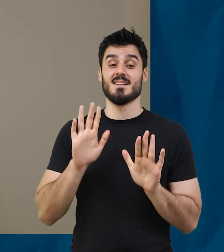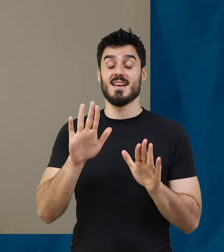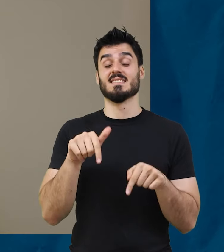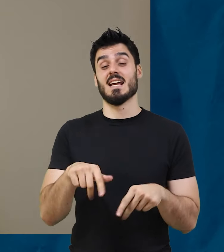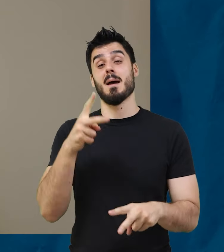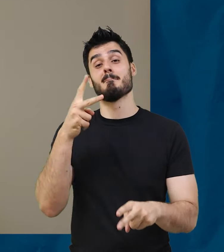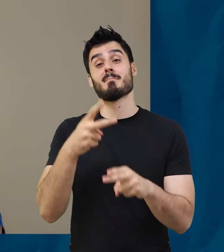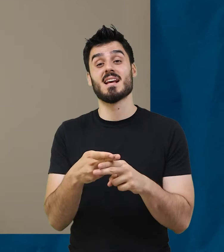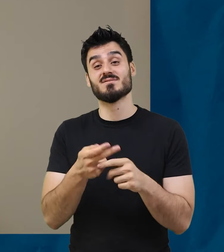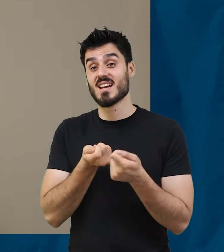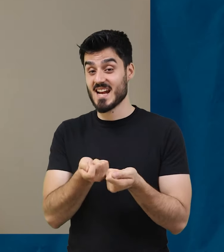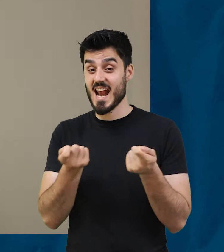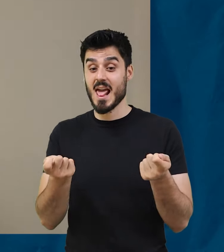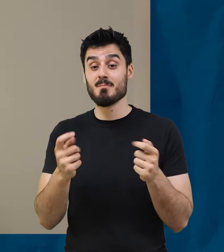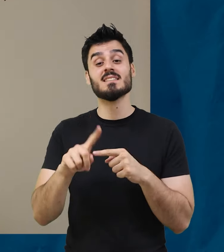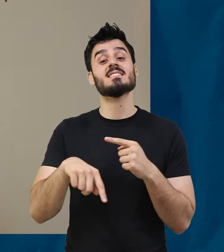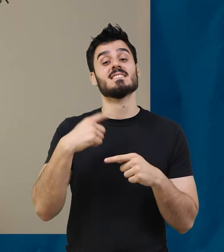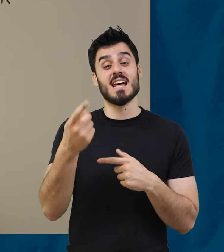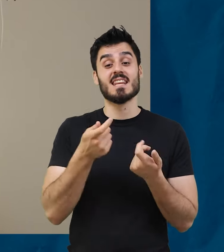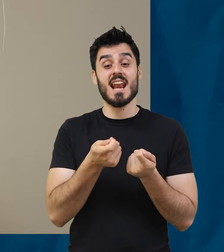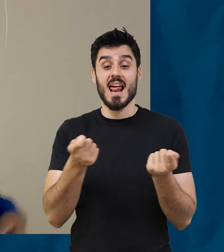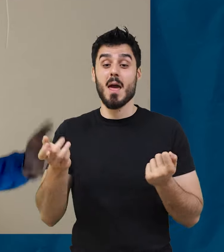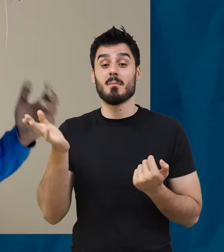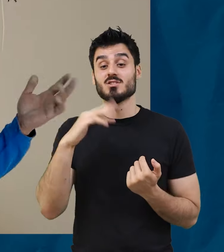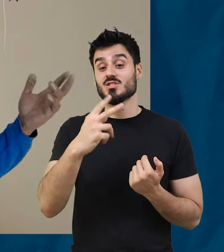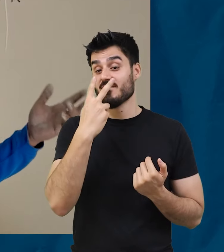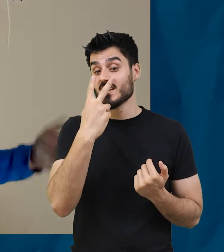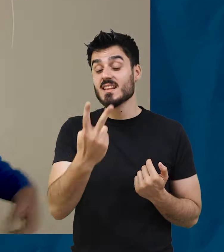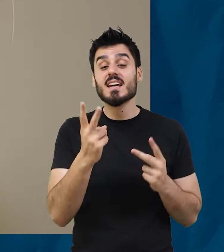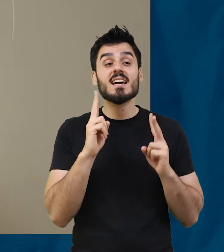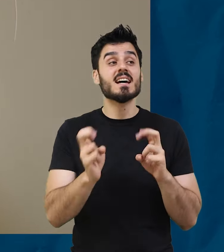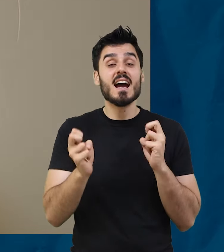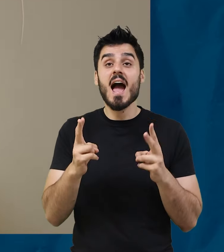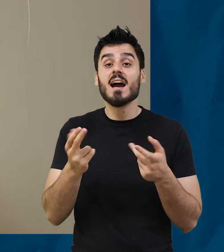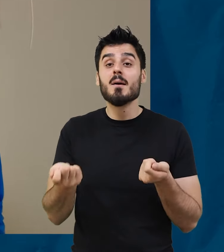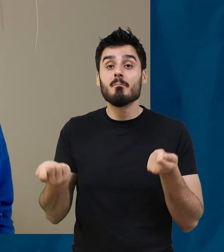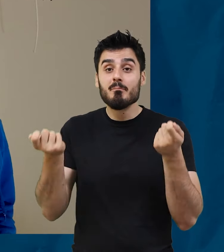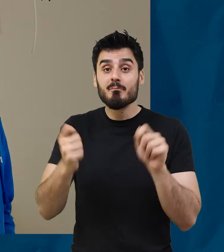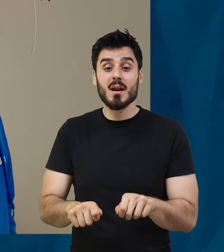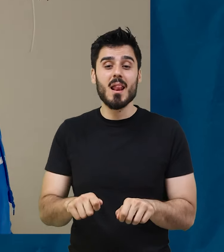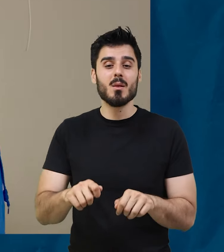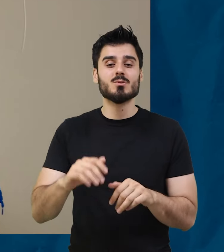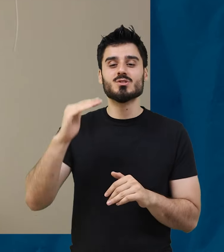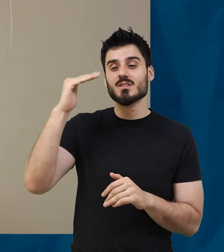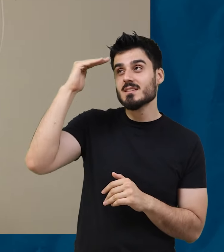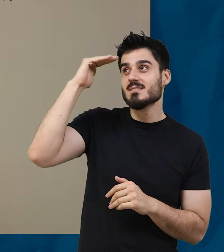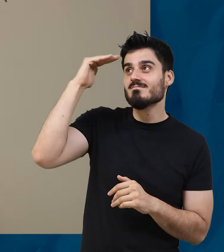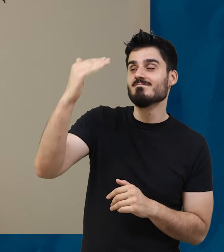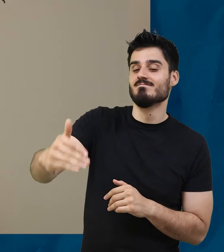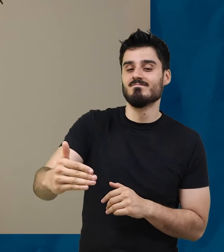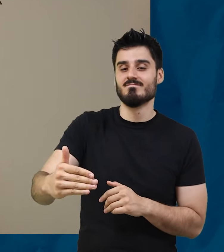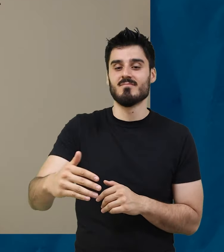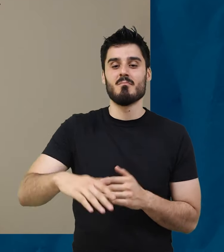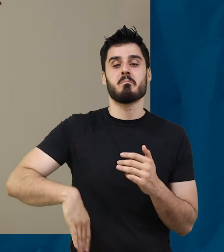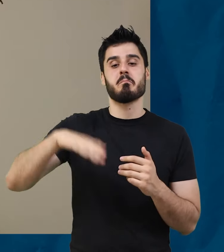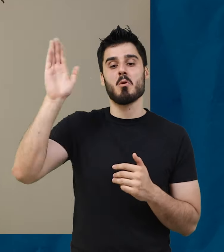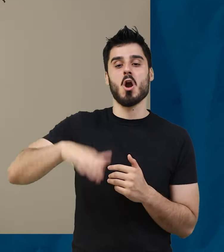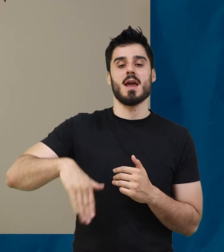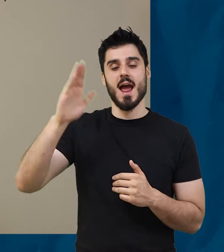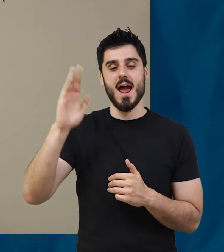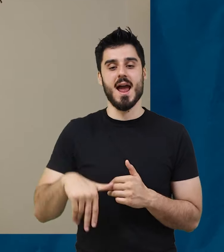Прекъсваме за реклами, а след рекламите ще видите как приключваме с отсичането на